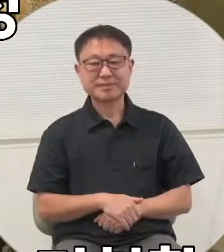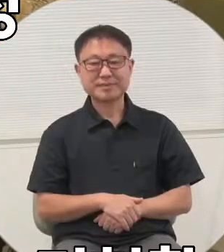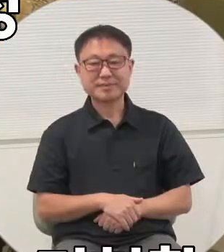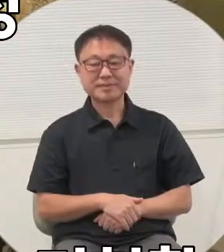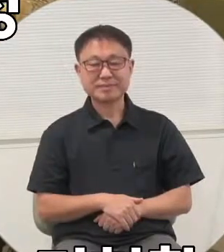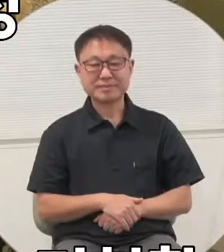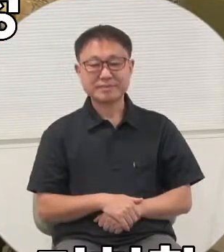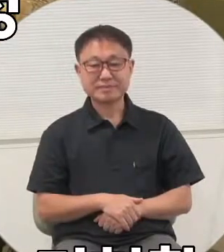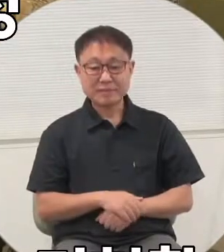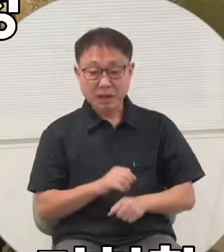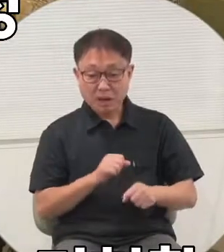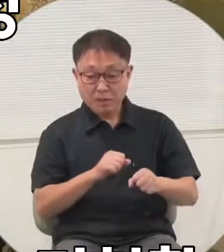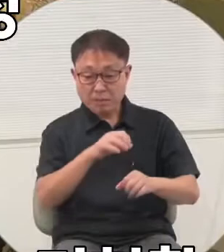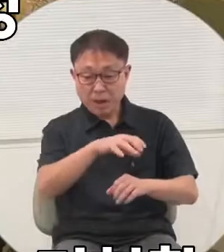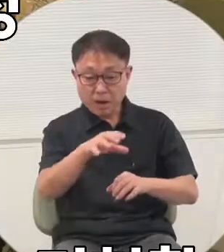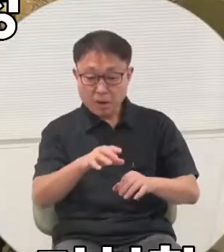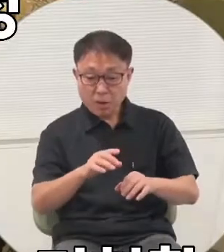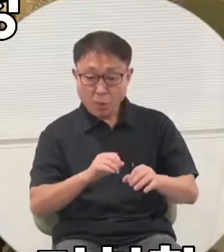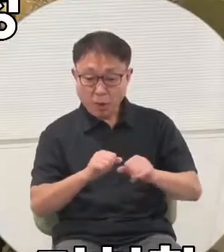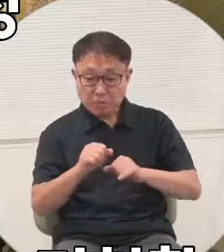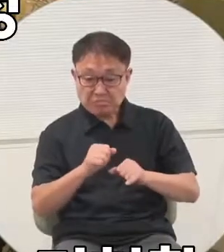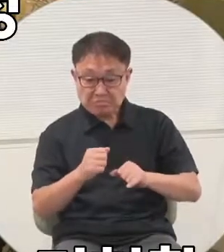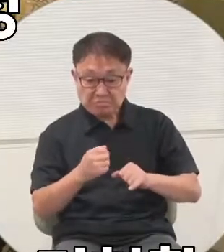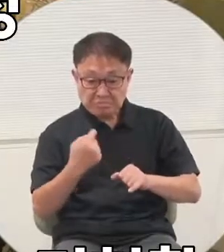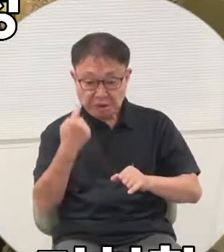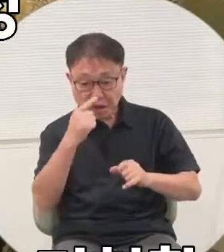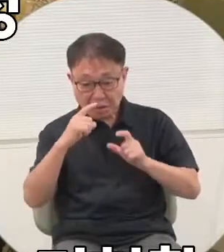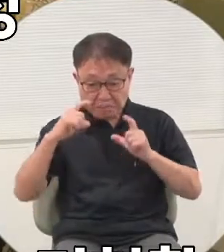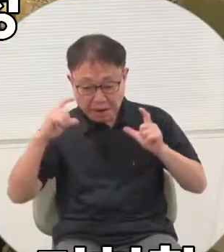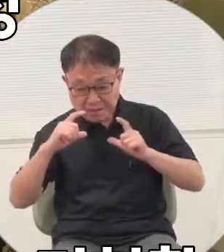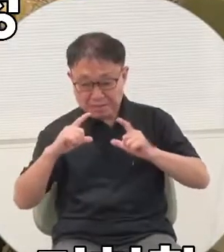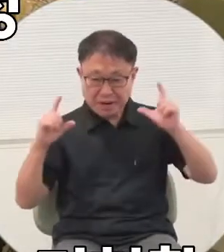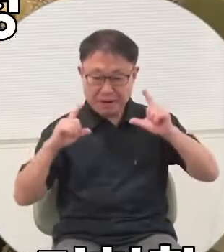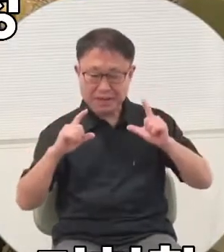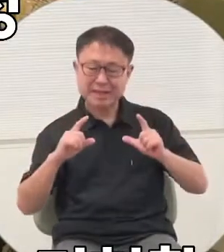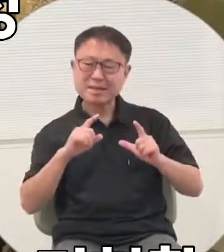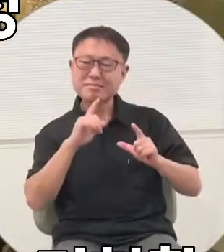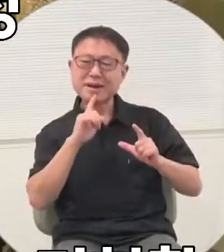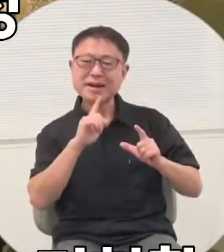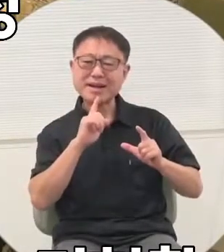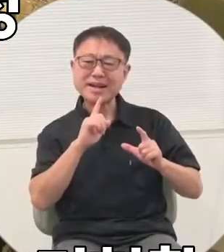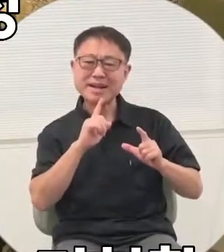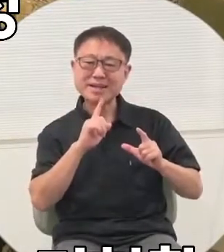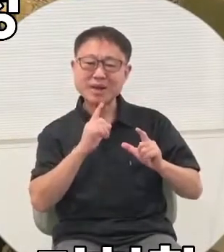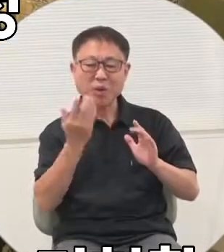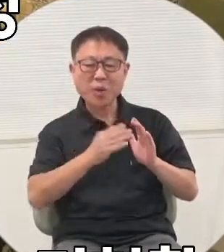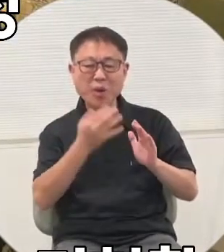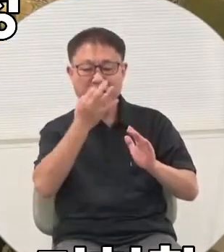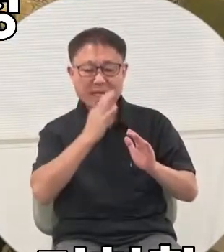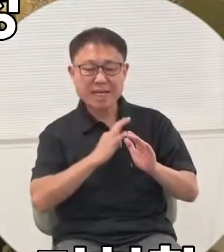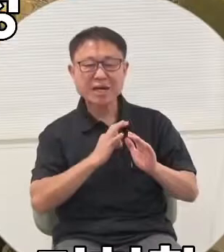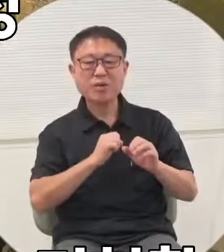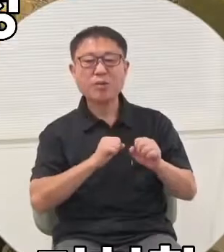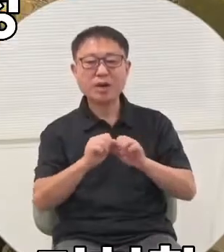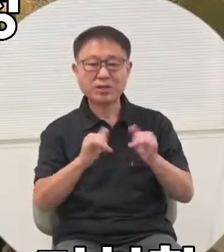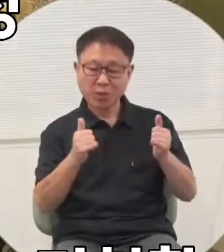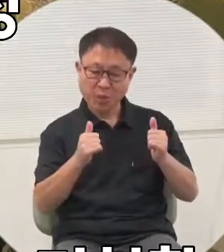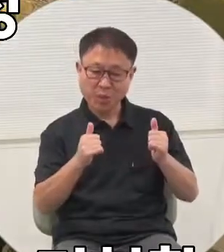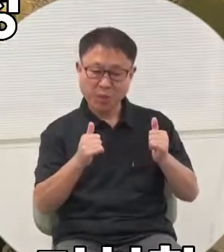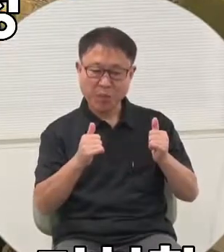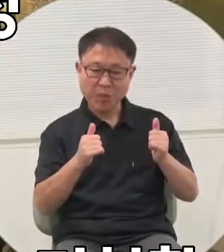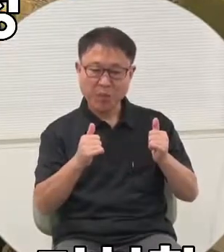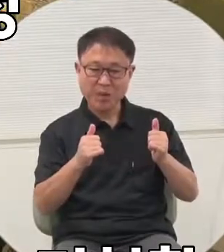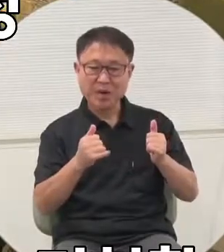혹자는 마을에서 활동하는 오지라퍼 또 마을 활동가이지 않냐 또는 공익적 활동하고 있는 공익